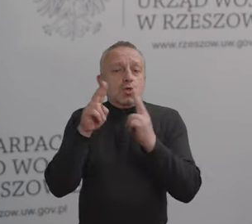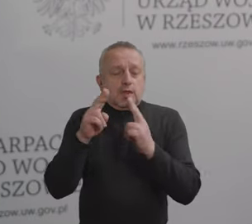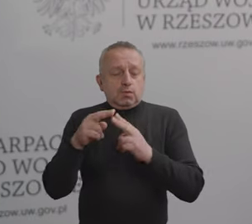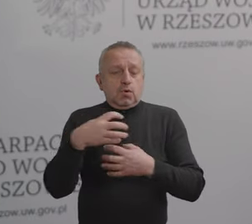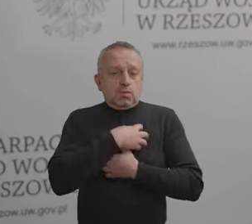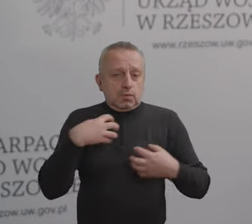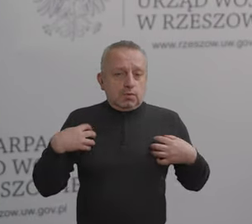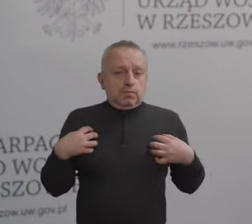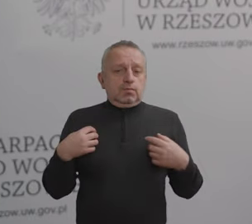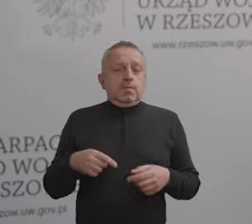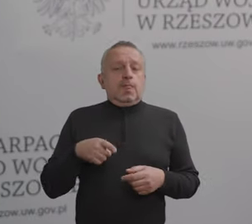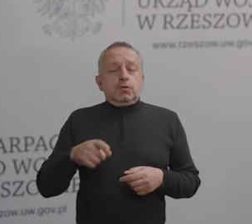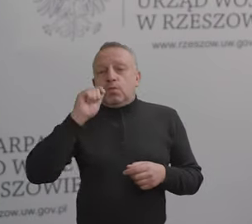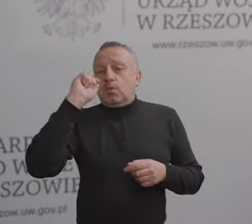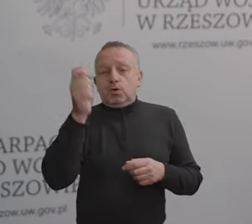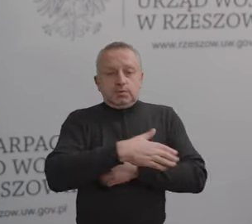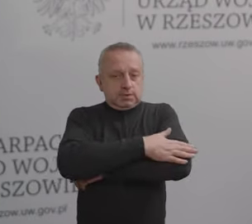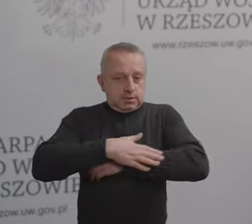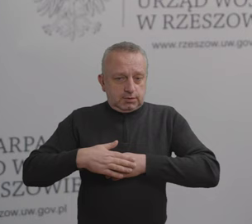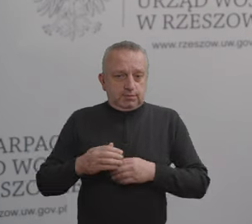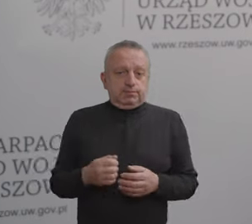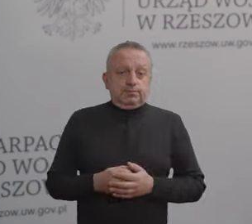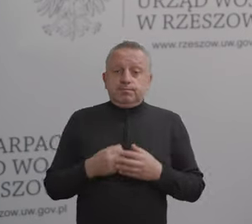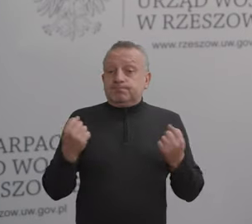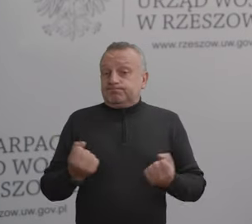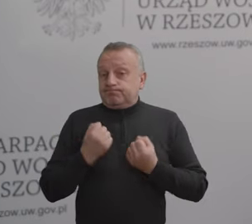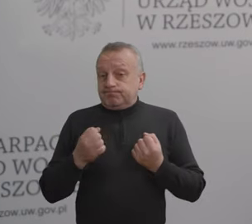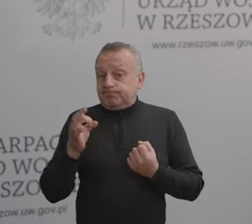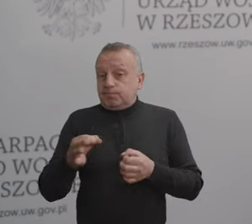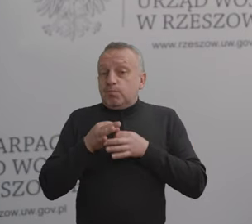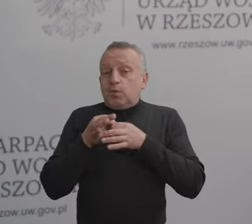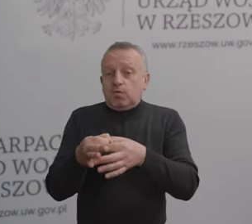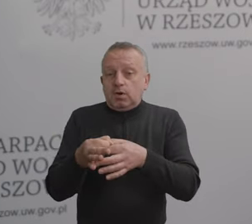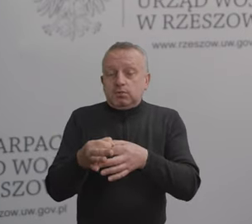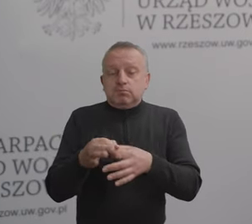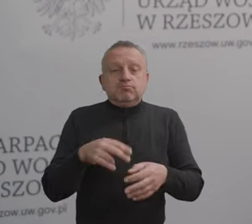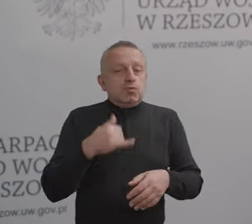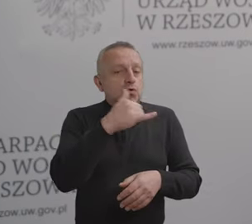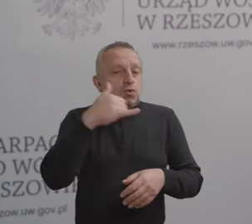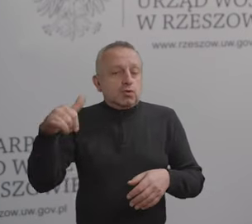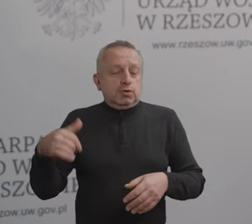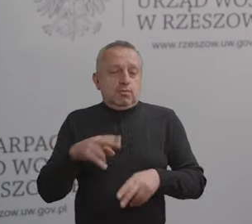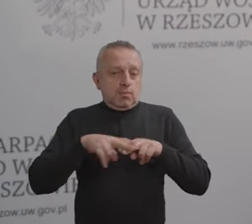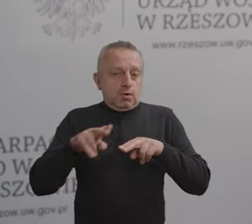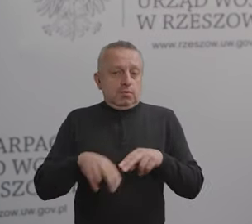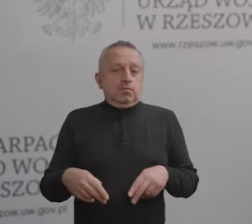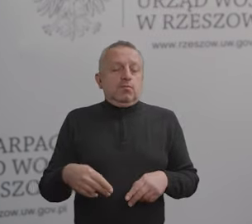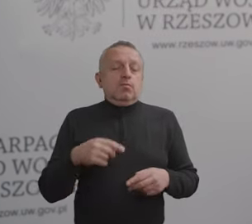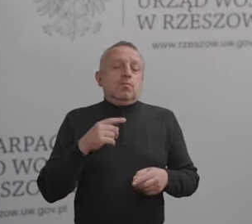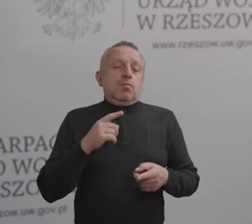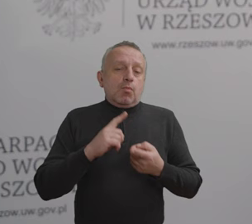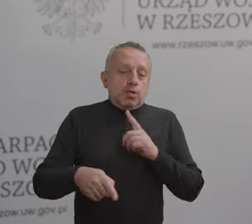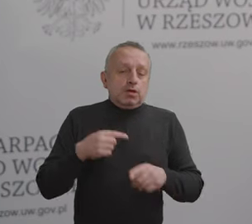kontaktom gospodarczym czy podróżom zagranicznym. Działania swoje prowadzili na wielu polach – gospodarczym,